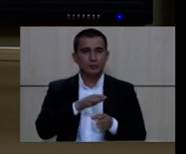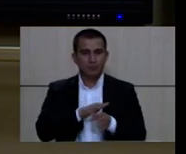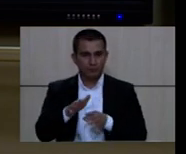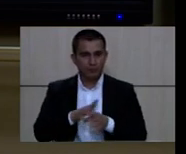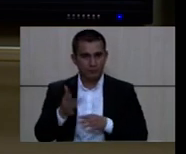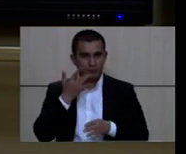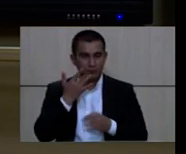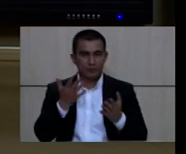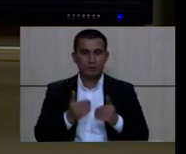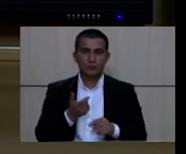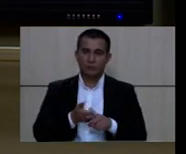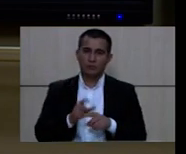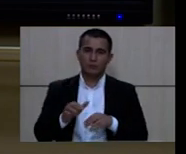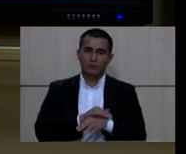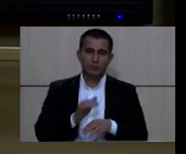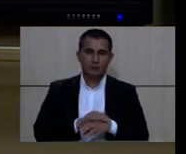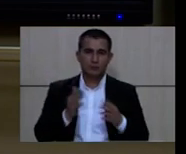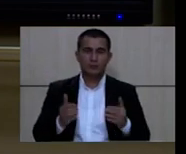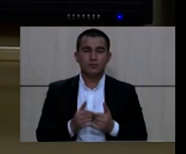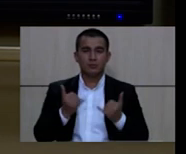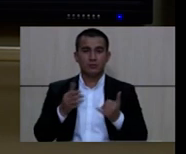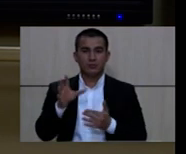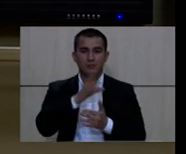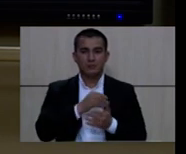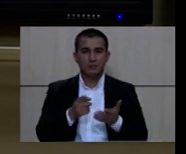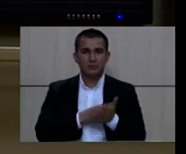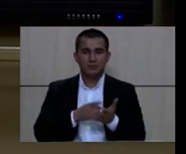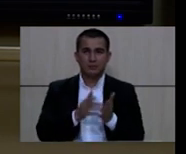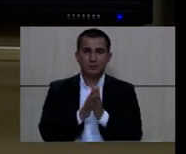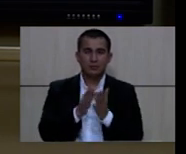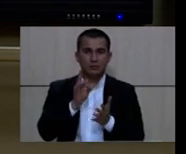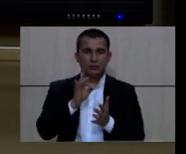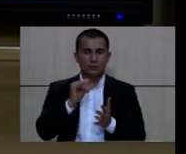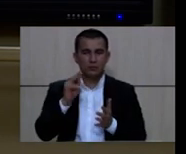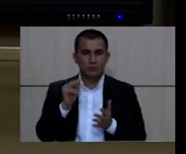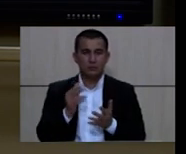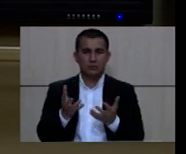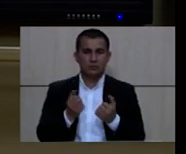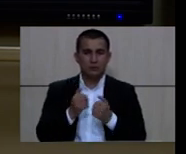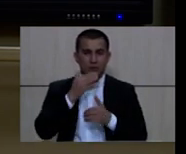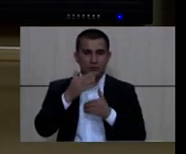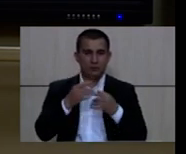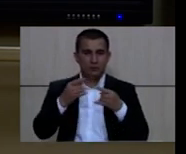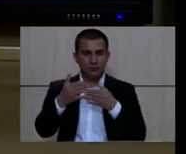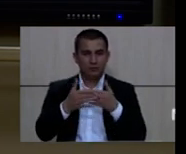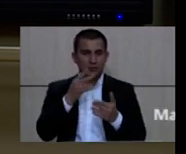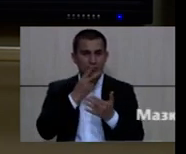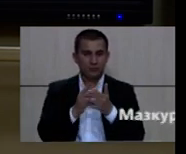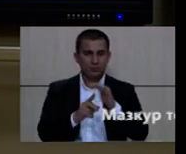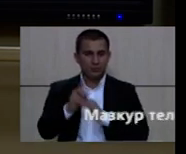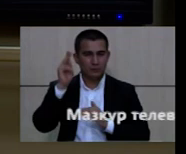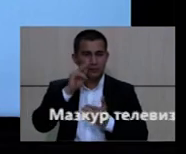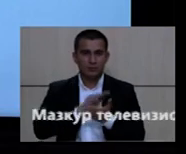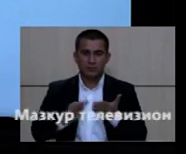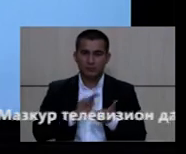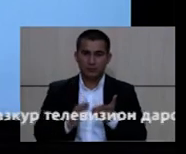turibsizmi? Barakalla. Unda daftar kitob ruchkalarimizni olib, bugungi darsimizni boshlaymiz. Bugungi